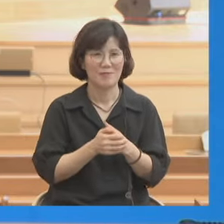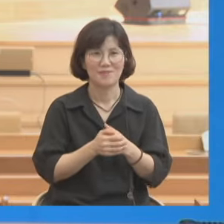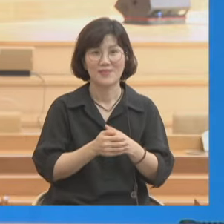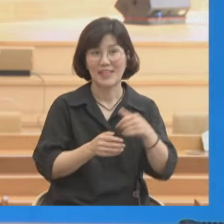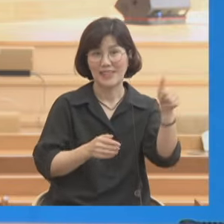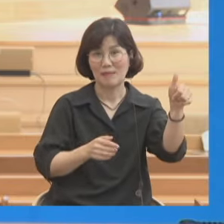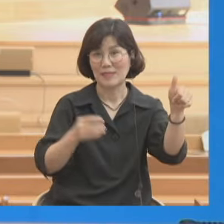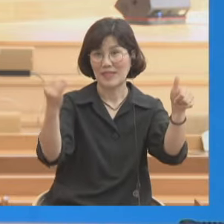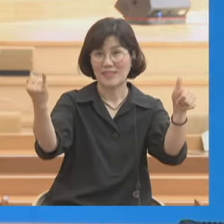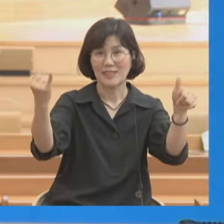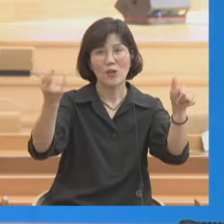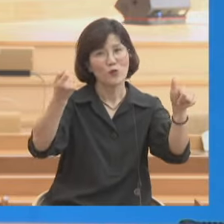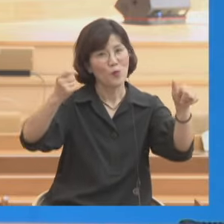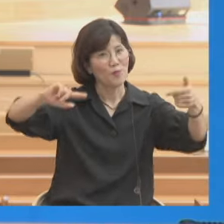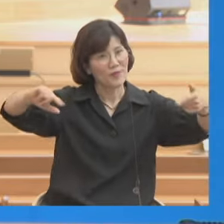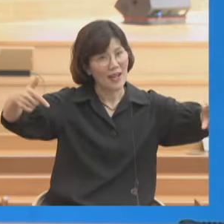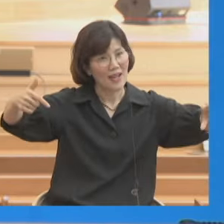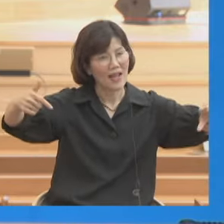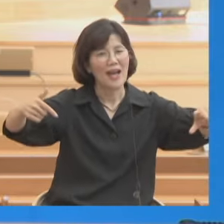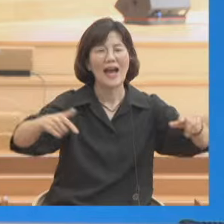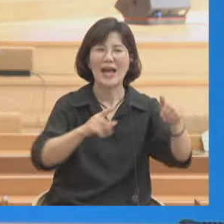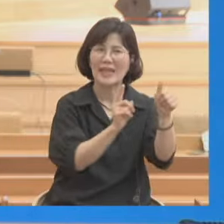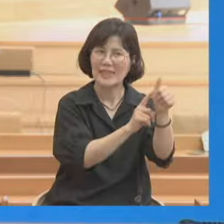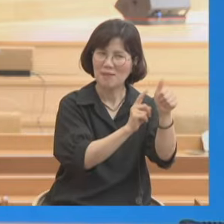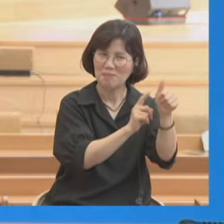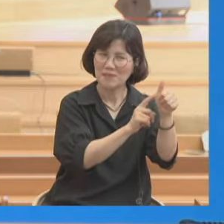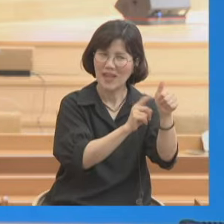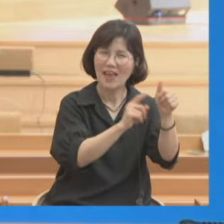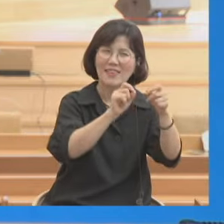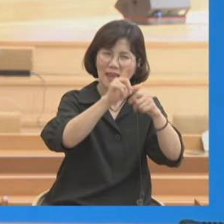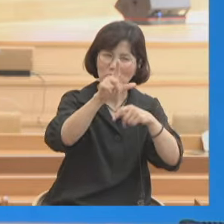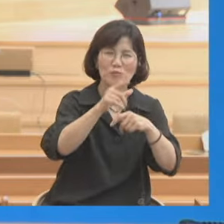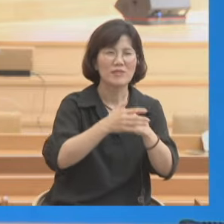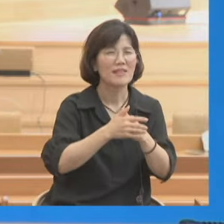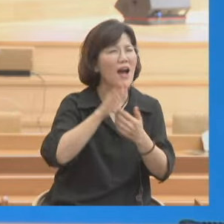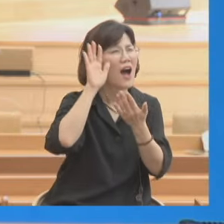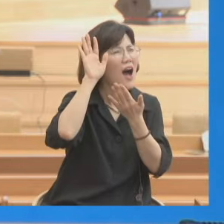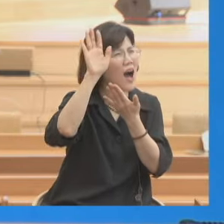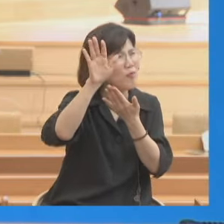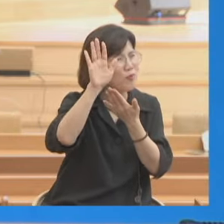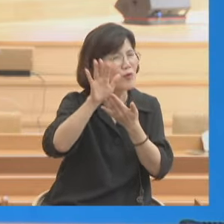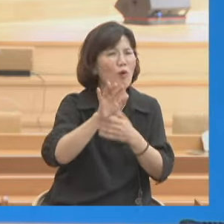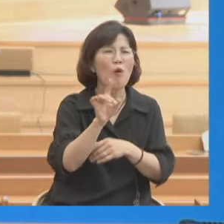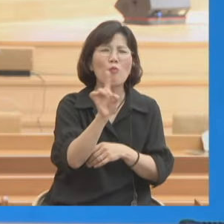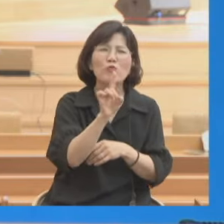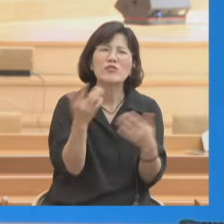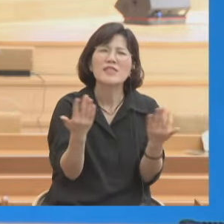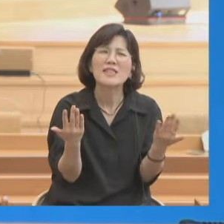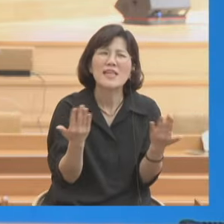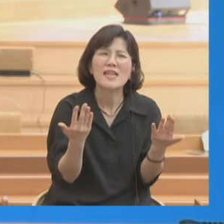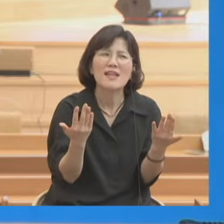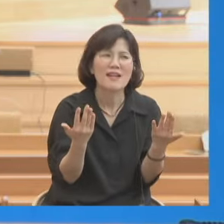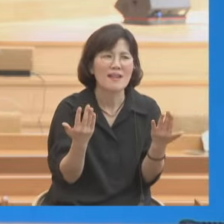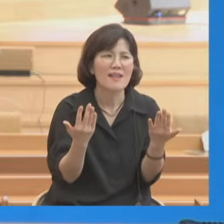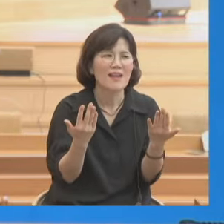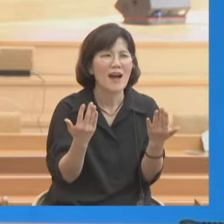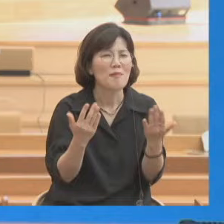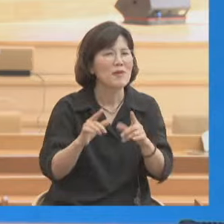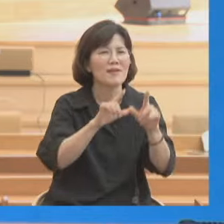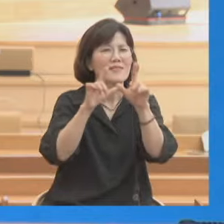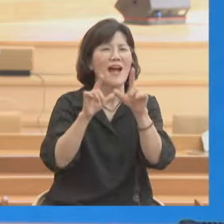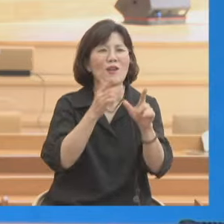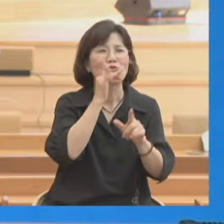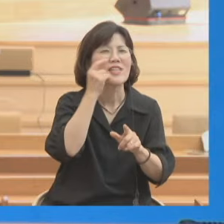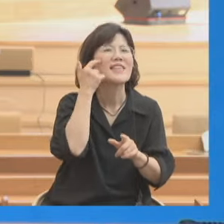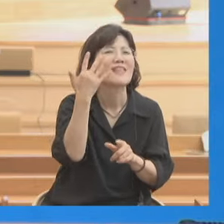다른데, 남자는, 남편들은 주로 이렇게 탄식한대요. 앞으로 뭐 하며 살아야 되나? 앞으로 뭐 하며 살아야